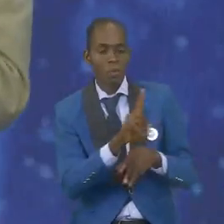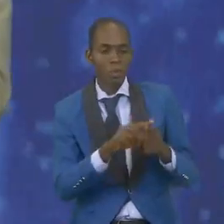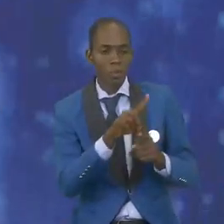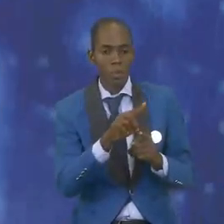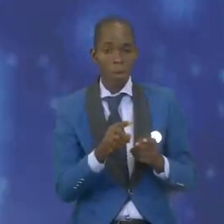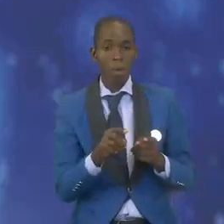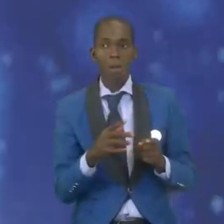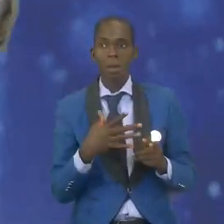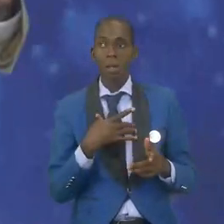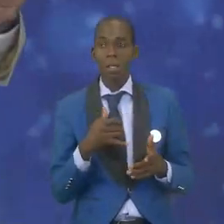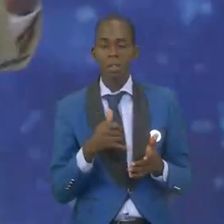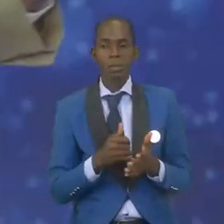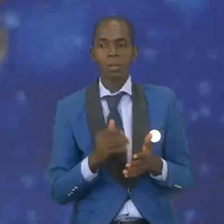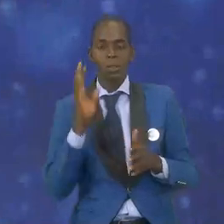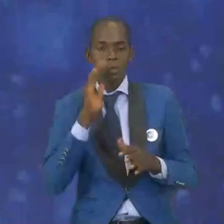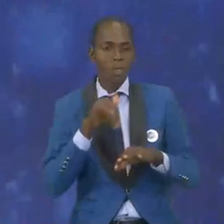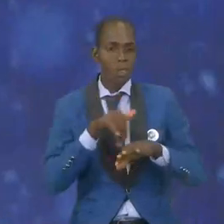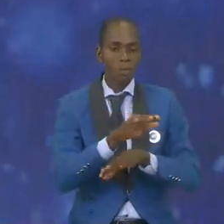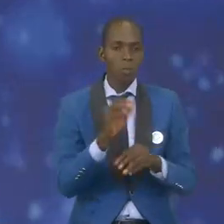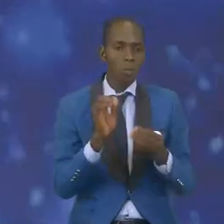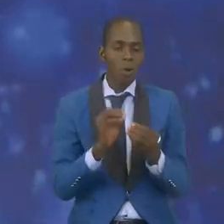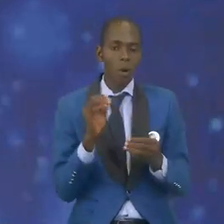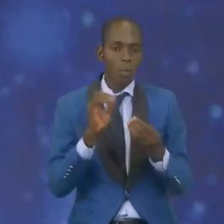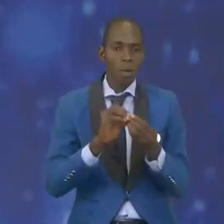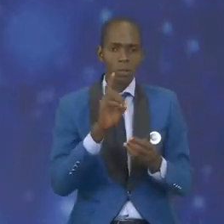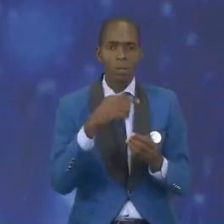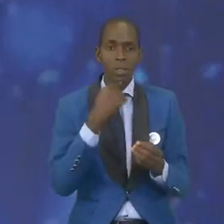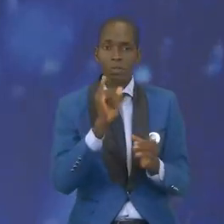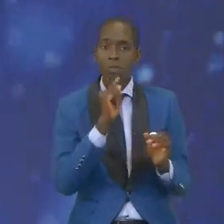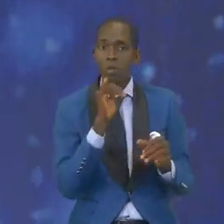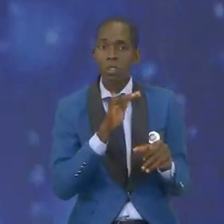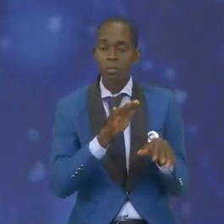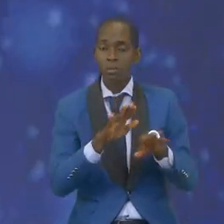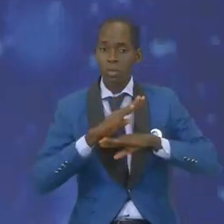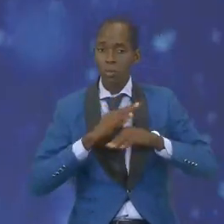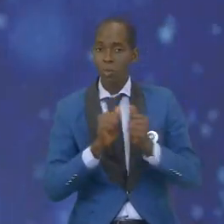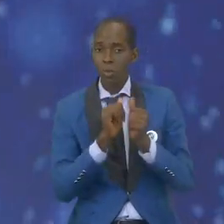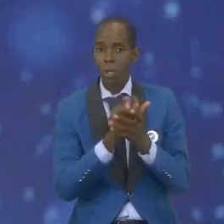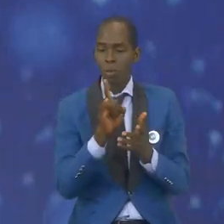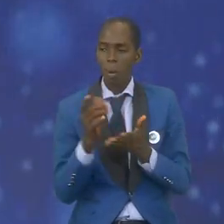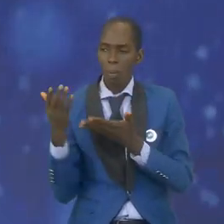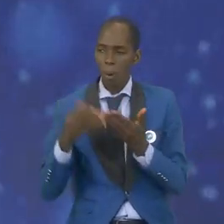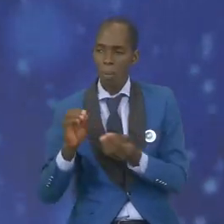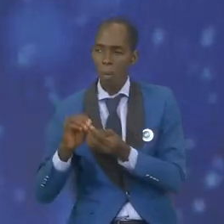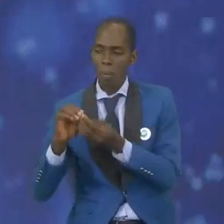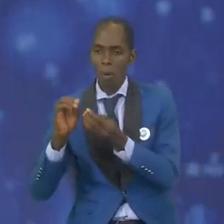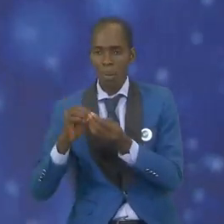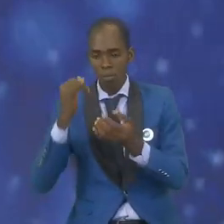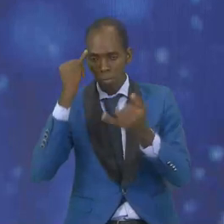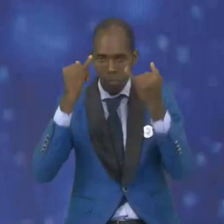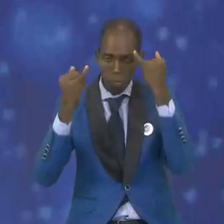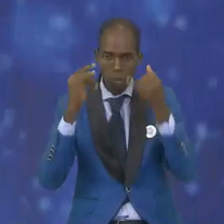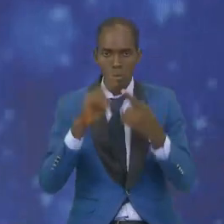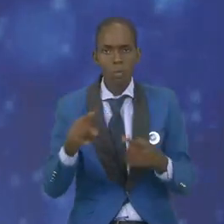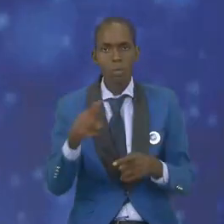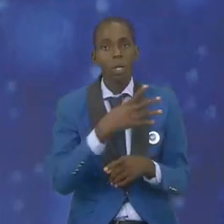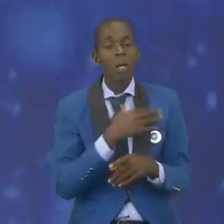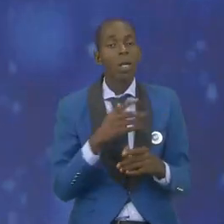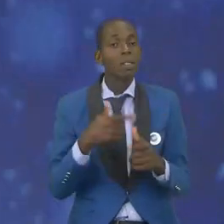Et ils vont te provoquer. Ils vont proposer autre chose. Oh, si ce site-là n'est pas bon, regarde tel site.